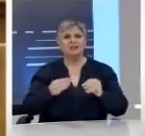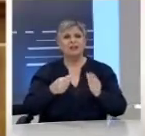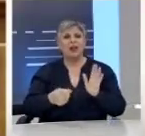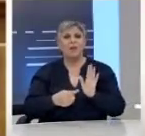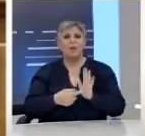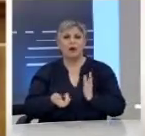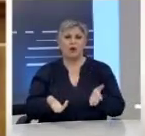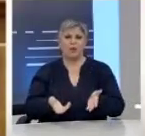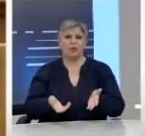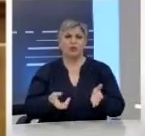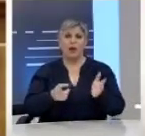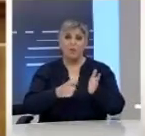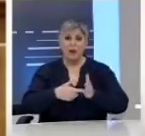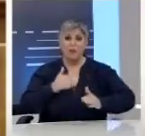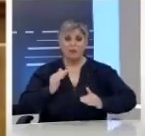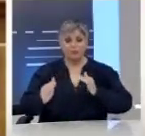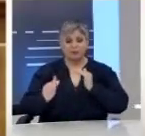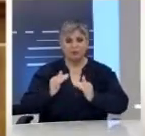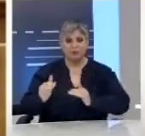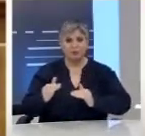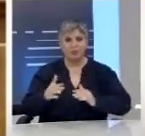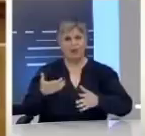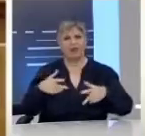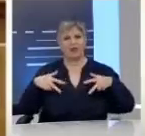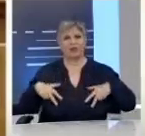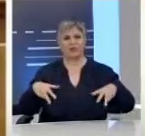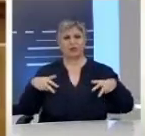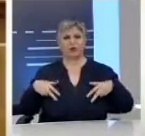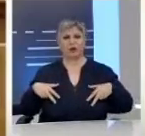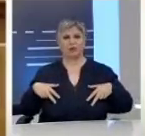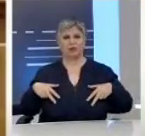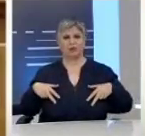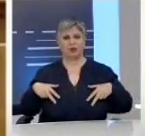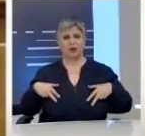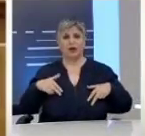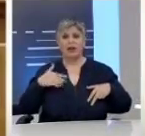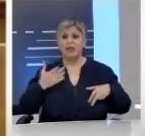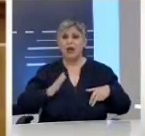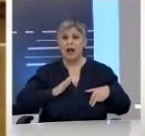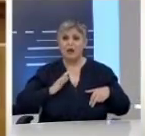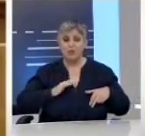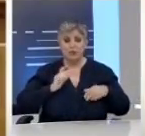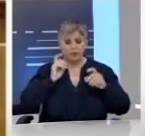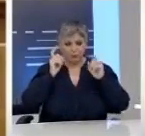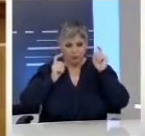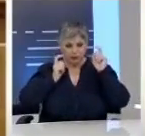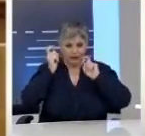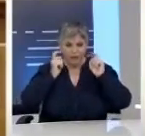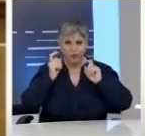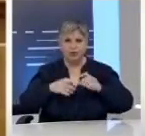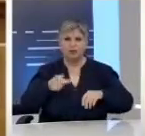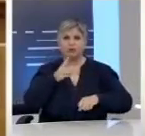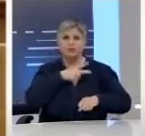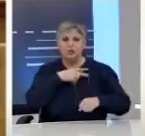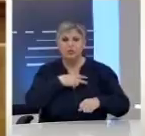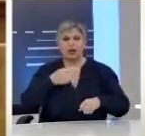είναι καθήκον της πολιτείας και καθήκον οποιουδήποτε δημοκρατικά σκεπτόμενου ανθρώπου να αντιμετωπίζει τον συνάνθρωπό